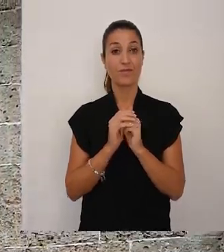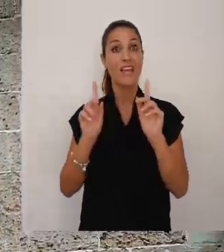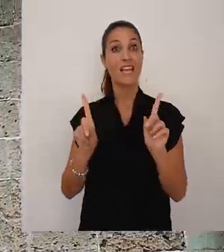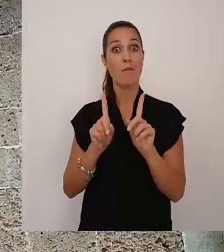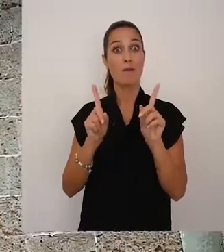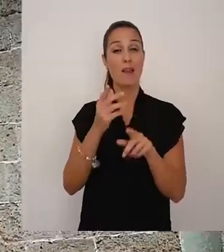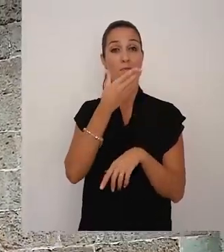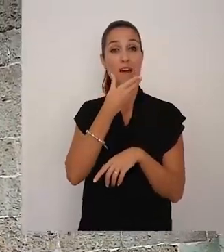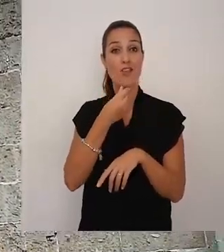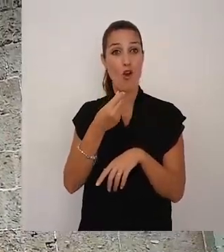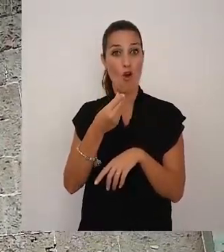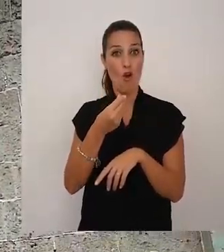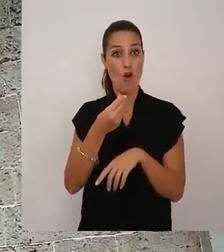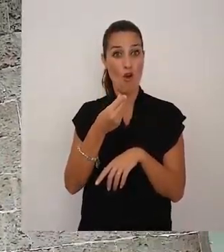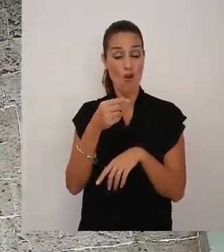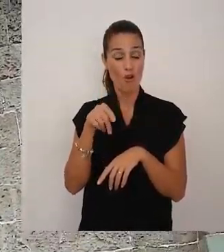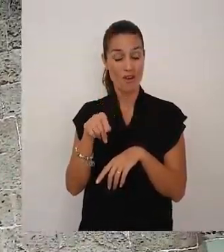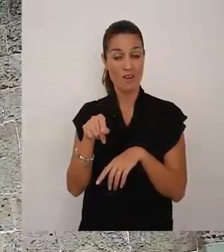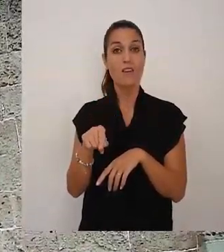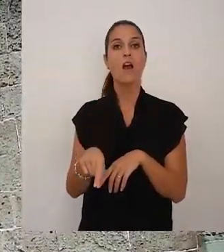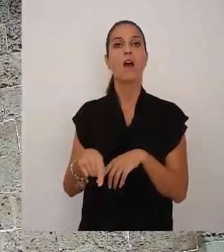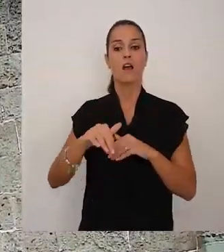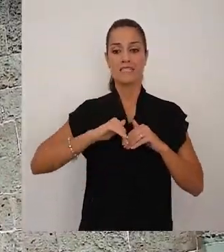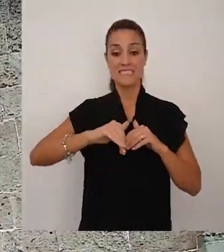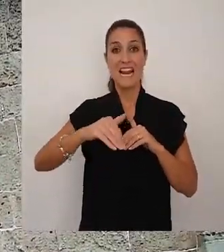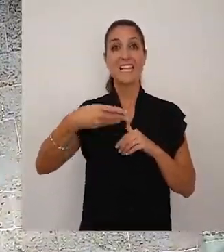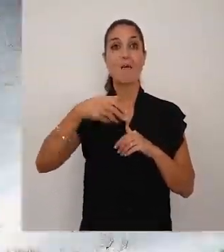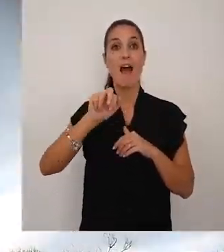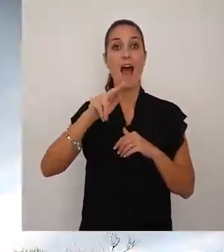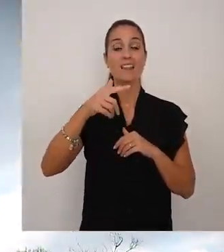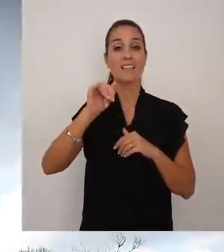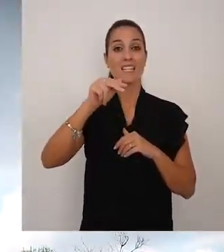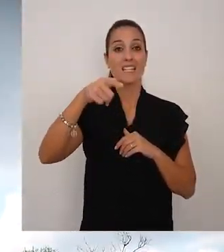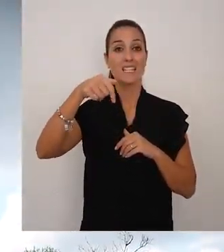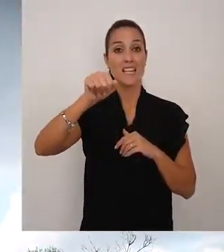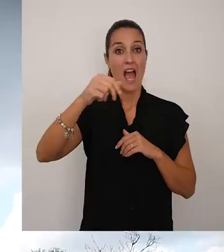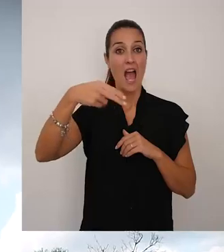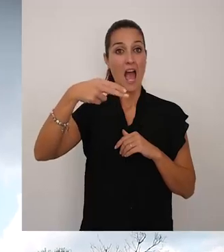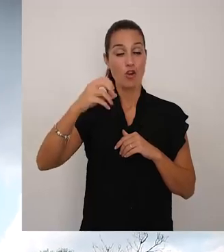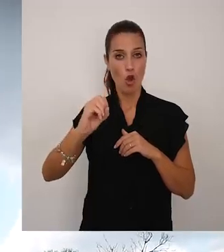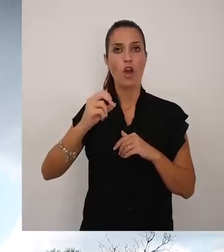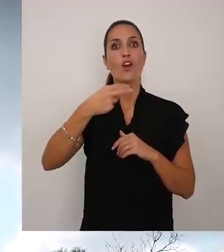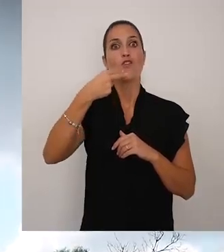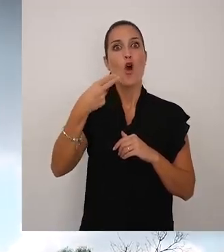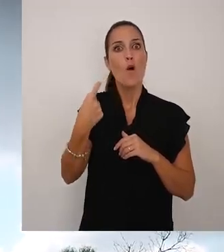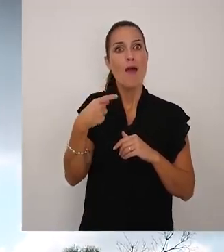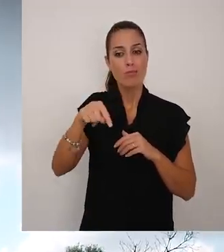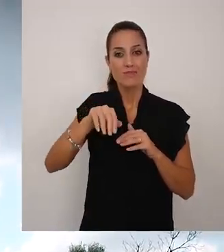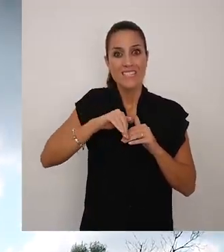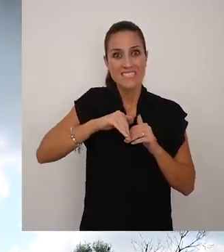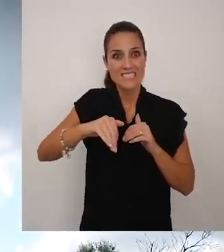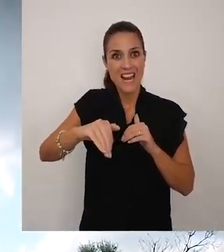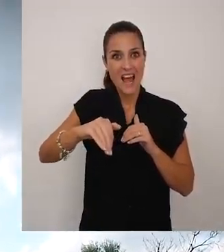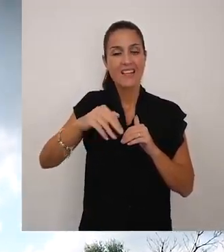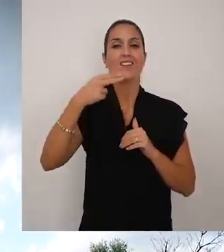La cappella della Madonna dei Farauli è situata lungo la strada rurale che conduce a Martignano e prende il nome dalla contrada in cui è